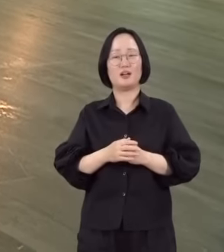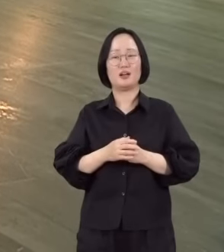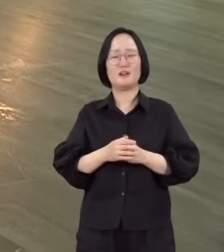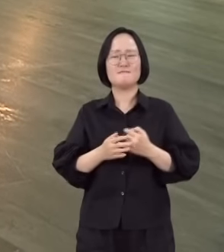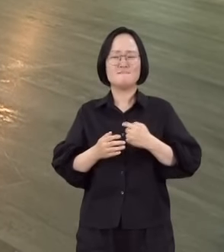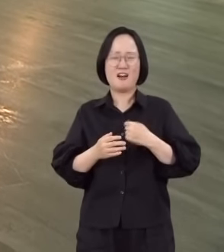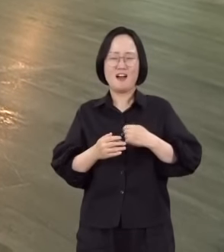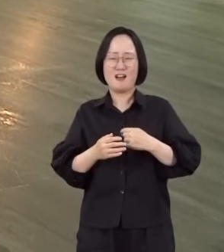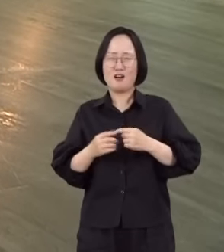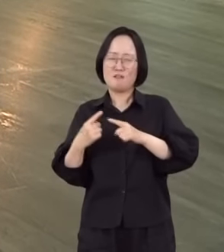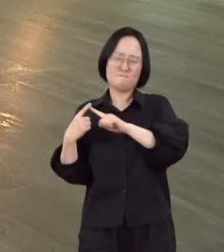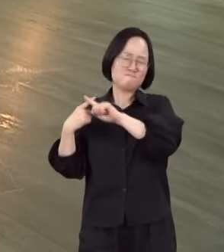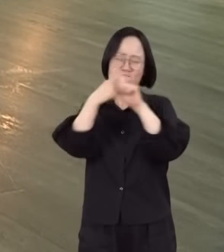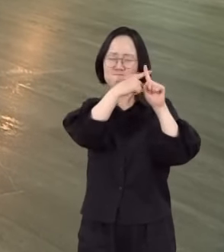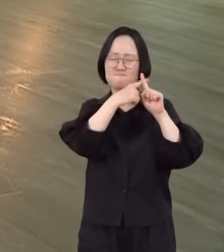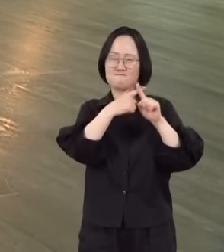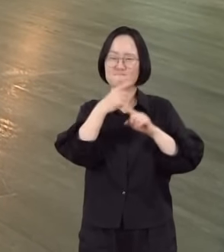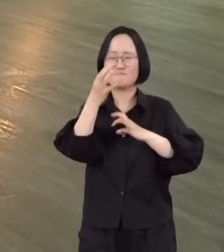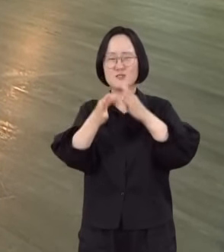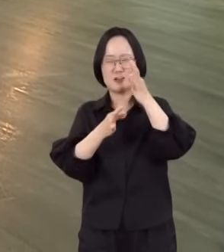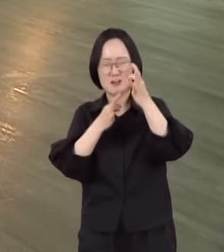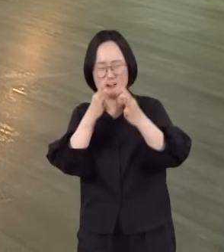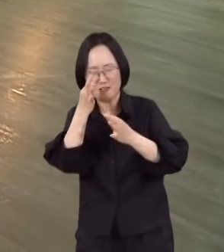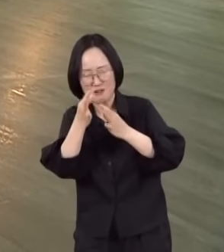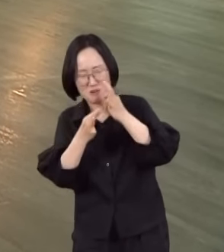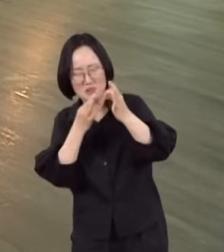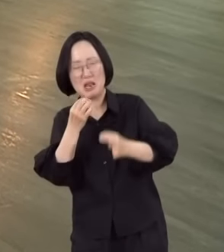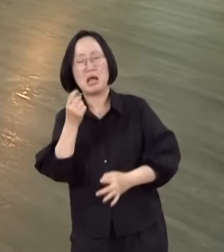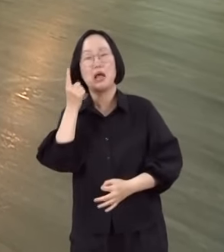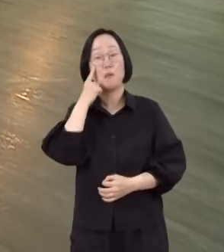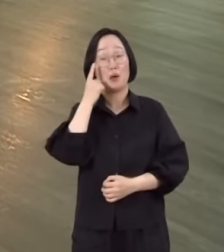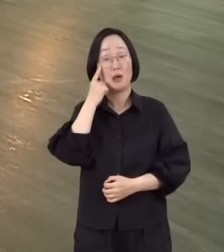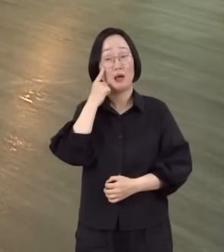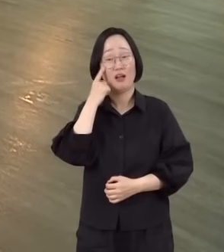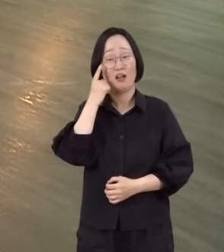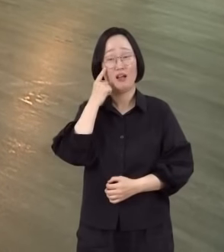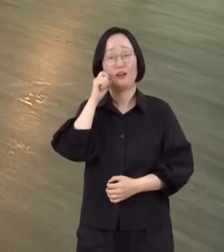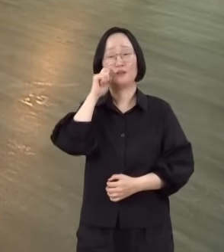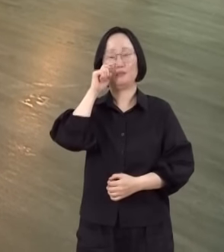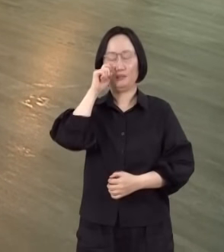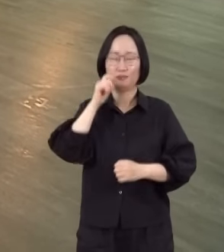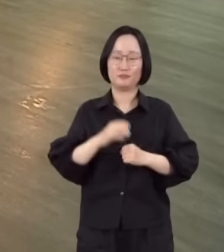염불해도 나 그냥 죽으리라라는 마음으로 한번 간절하게 염불해도